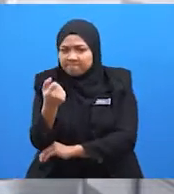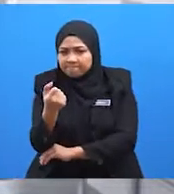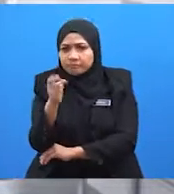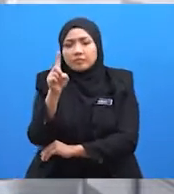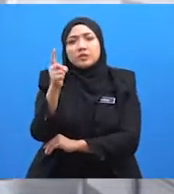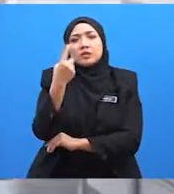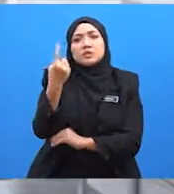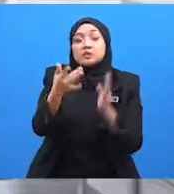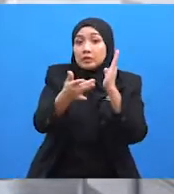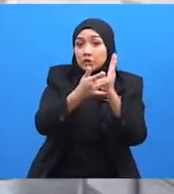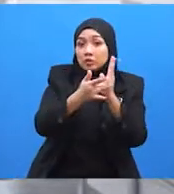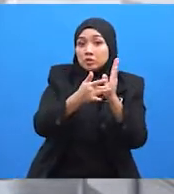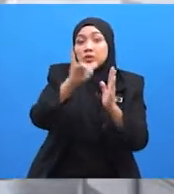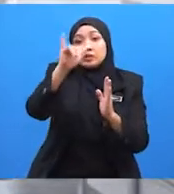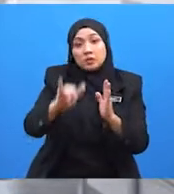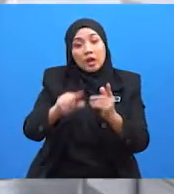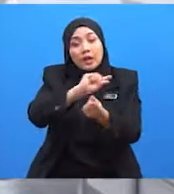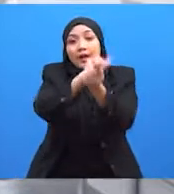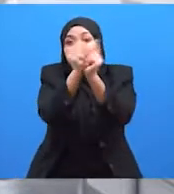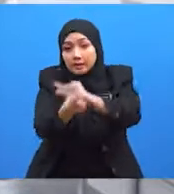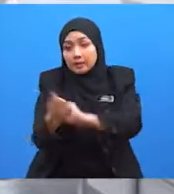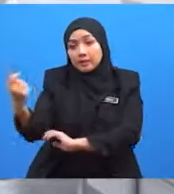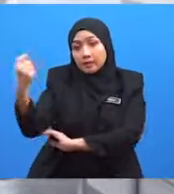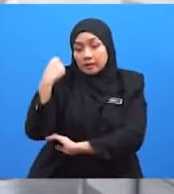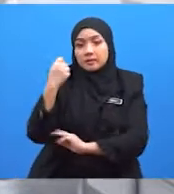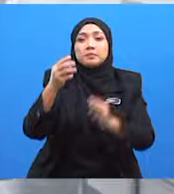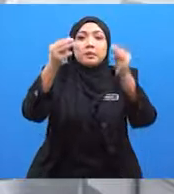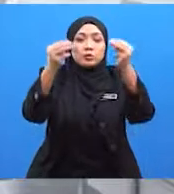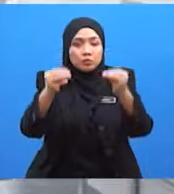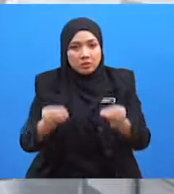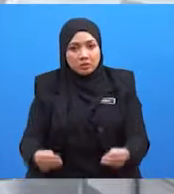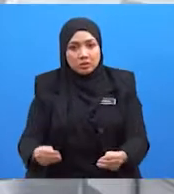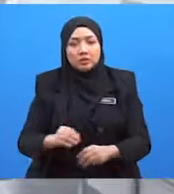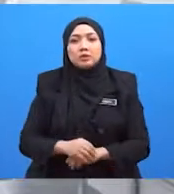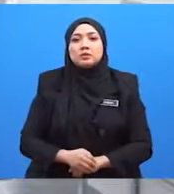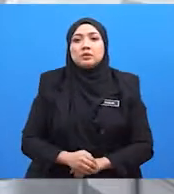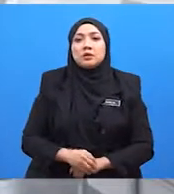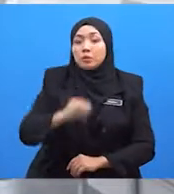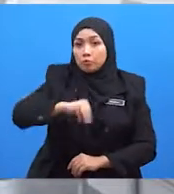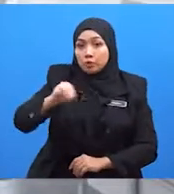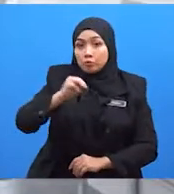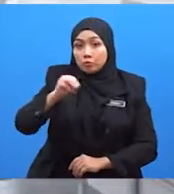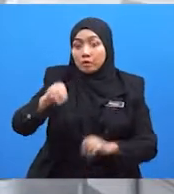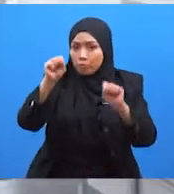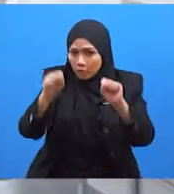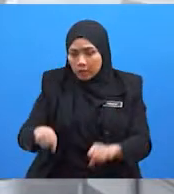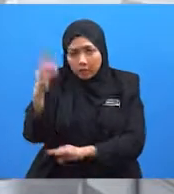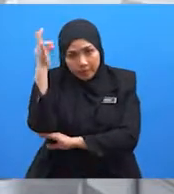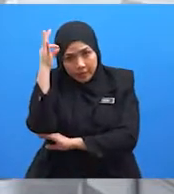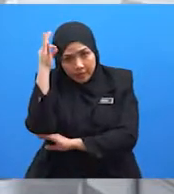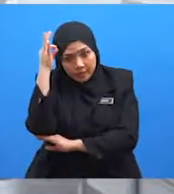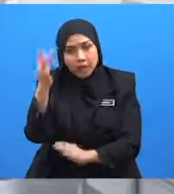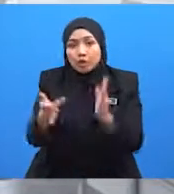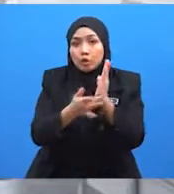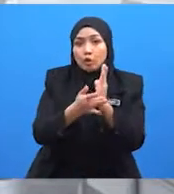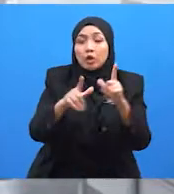telah menggantikan tenaga manusia. Murid-murid boleh memikirkan teknologi lain